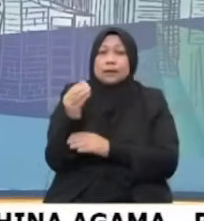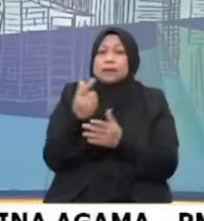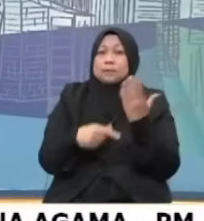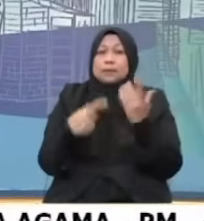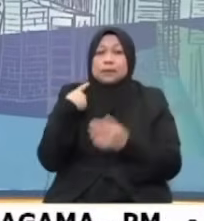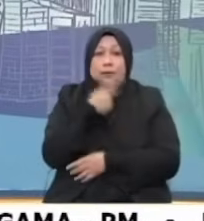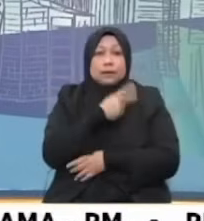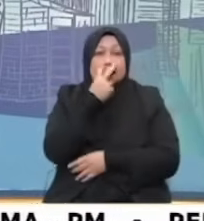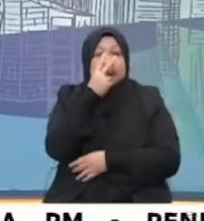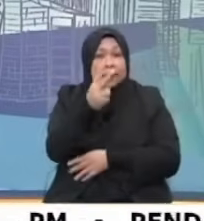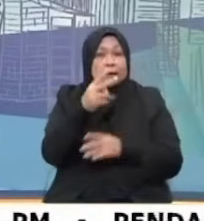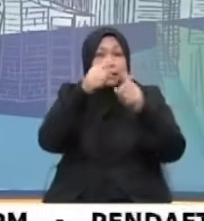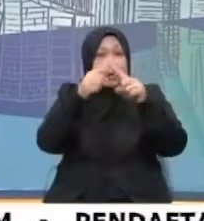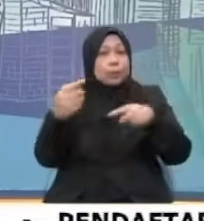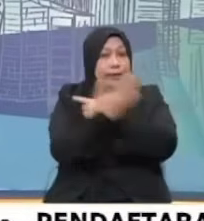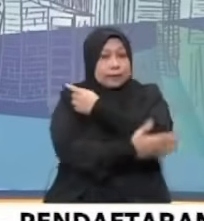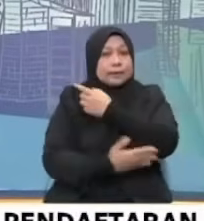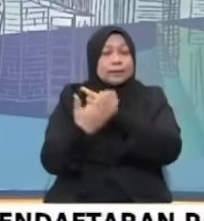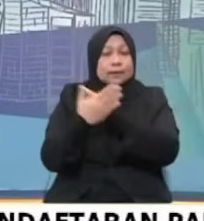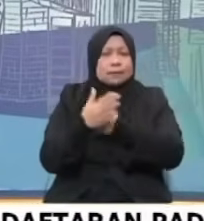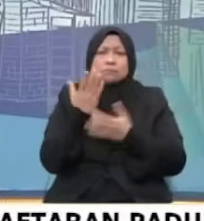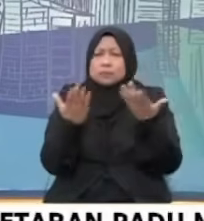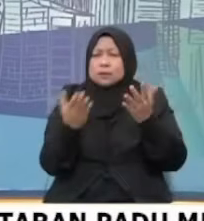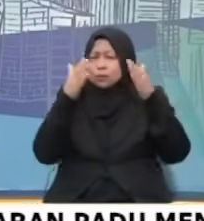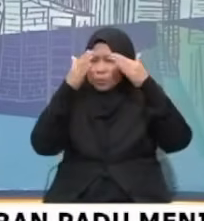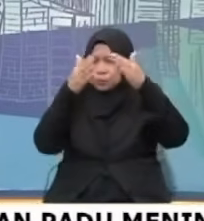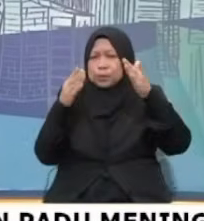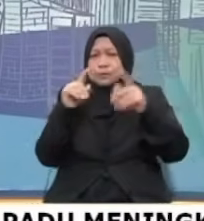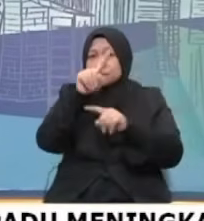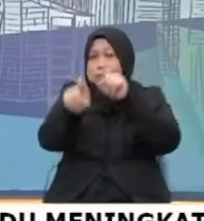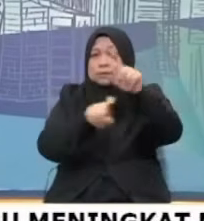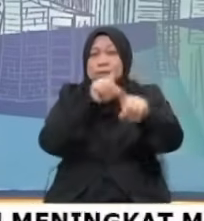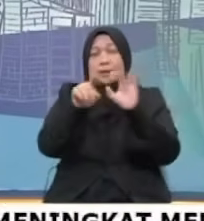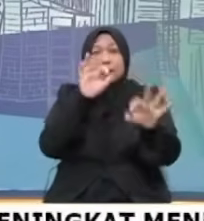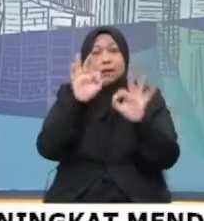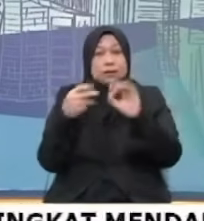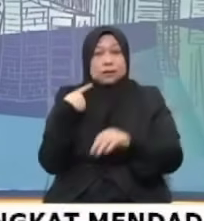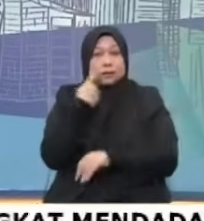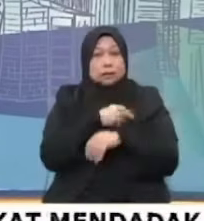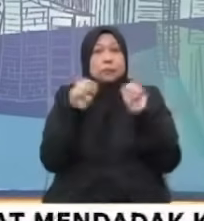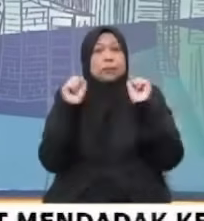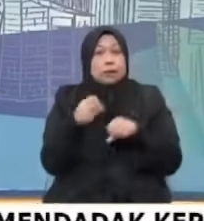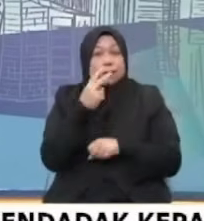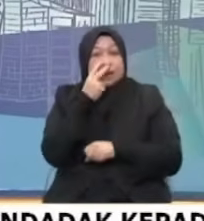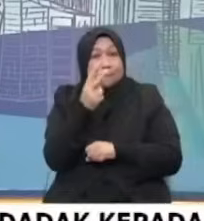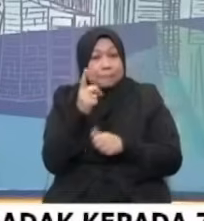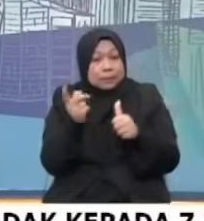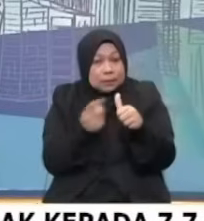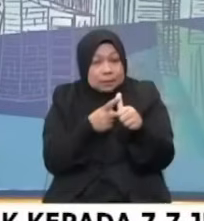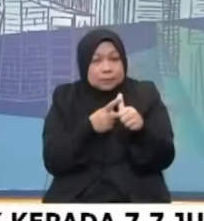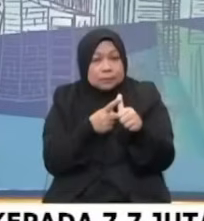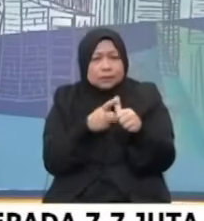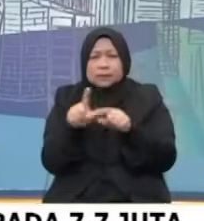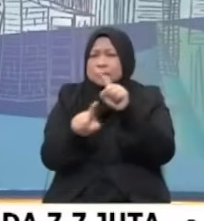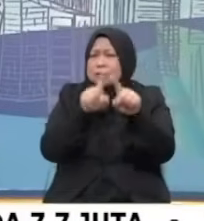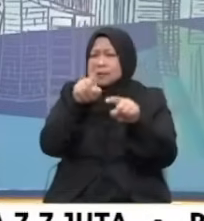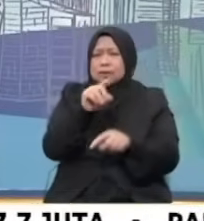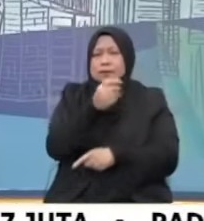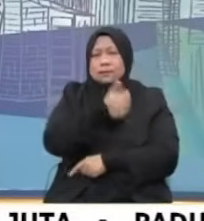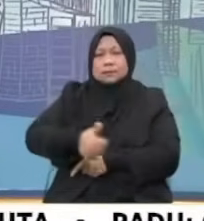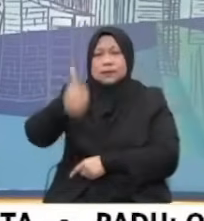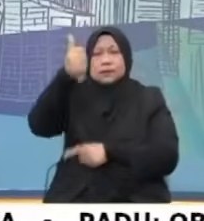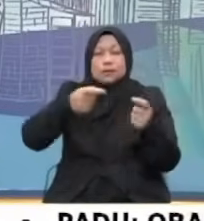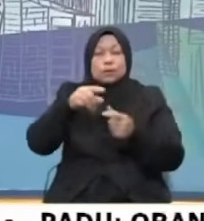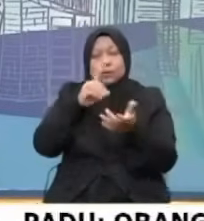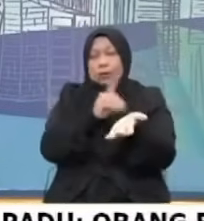bagi kita melihat dewan negara antara tumpuan persoalan kalau kita dapat lihat persoalan pertama ditanyakan oleh Senator Dr